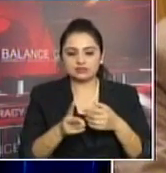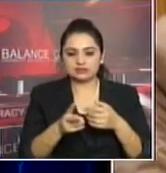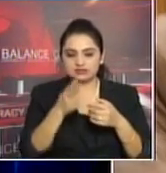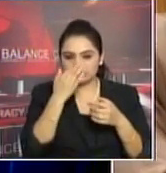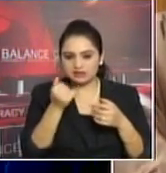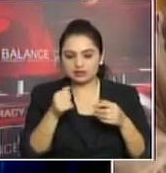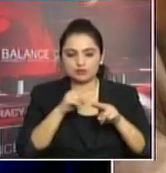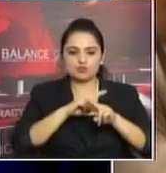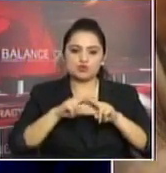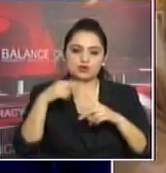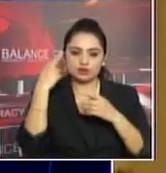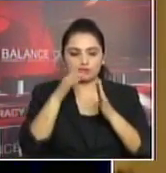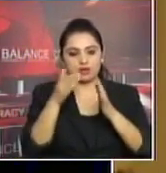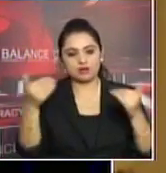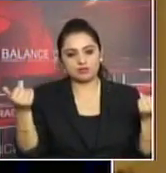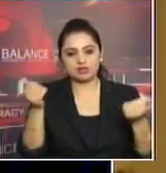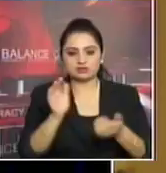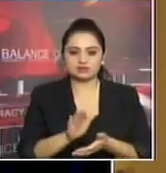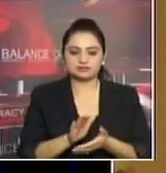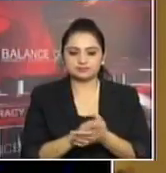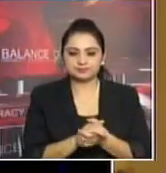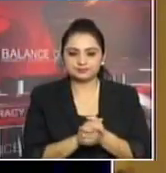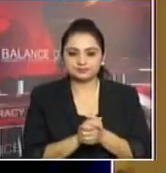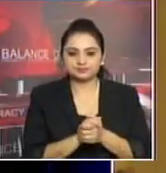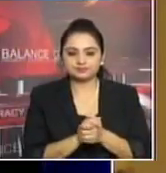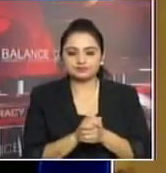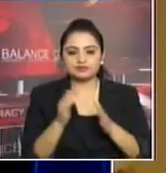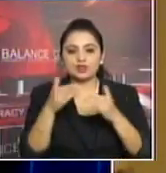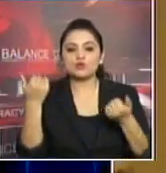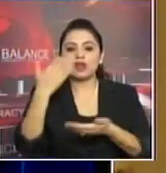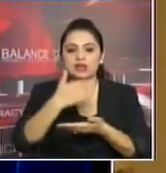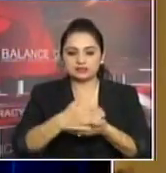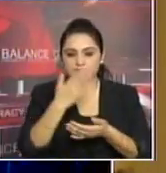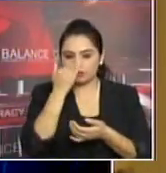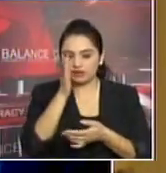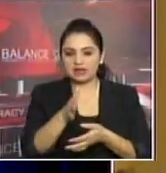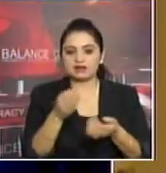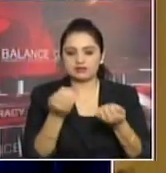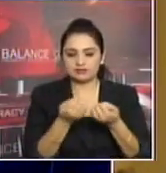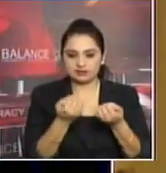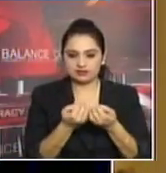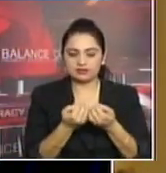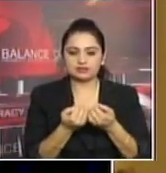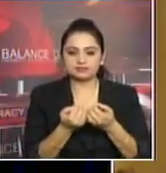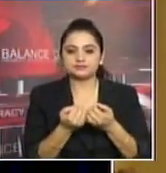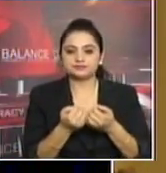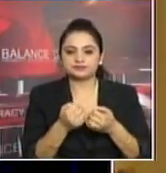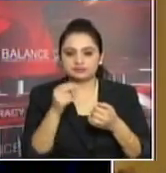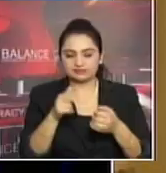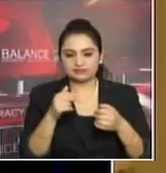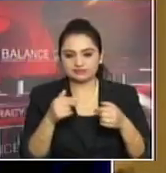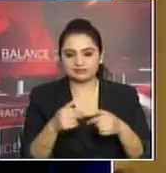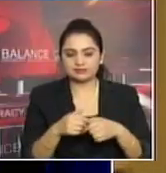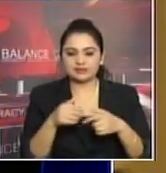खुल्ला भएको सीमाविद बुद्धिनारायण श्रेष्ठको भनाइ छ। खुला सीमाका कारणले गर्दाखेरि क्रस बोर्डर टेररिजम बढेको